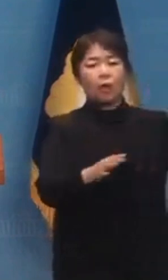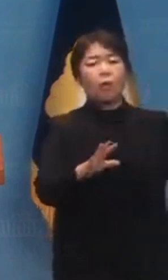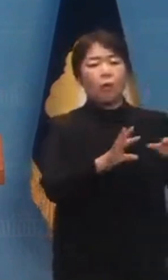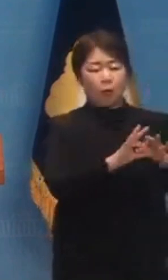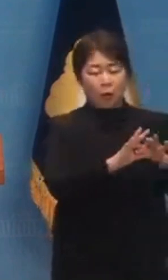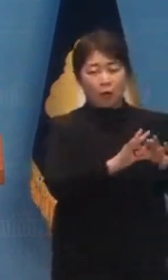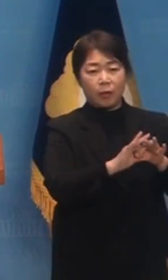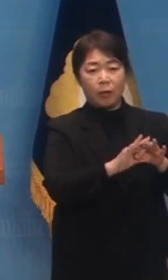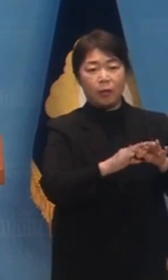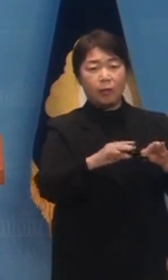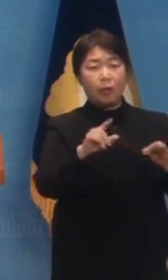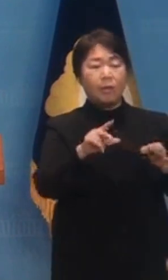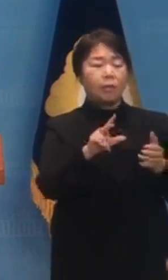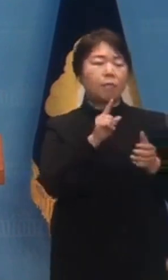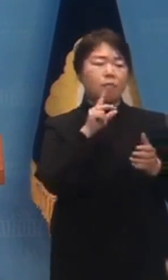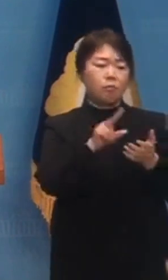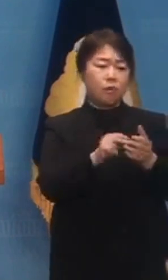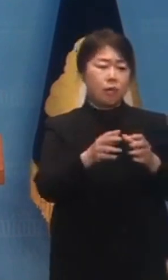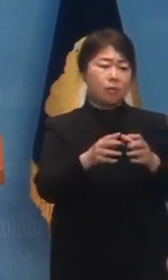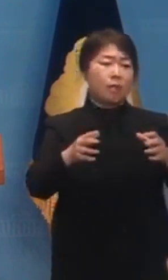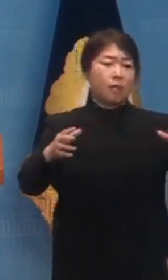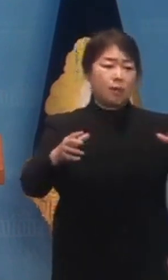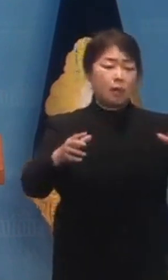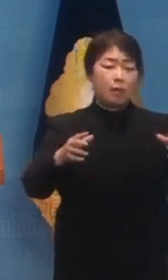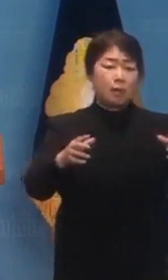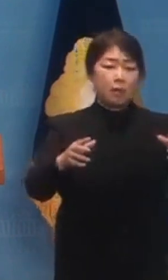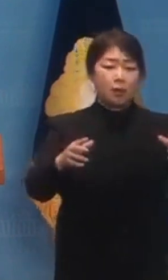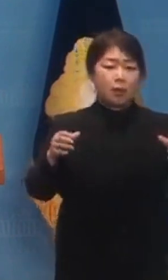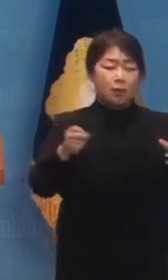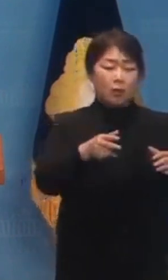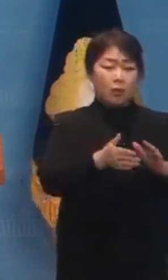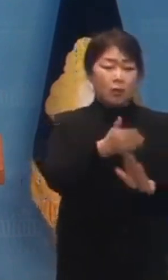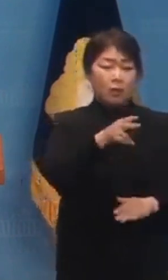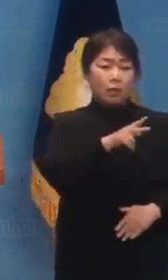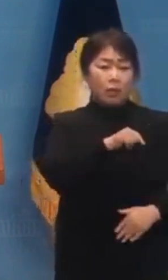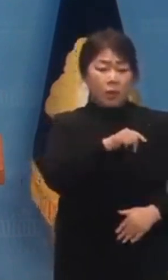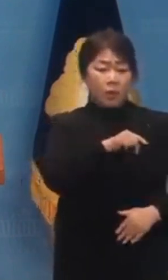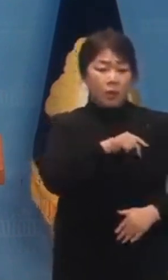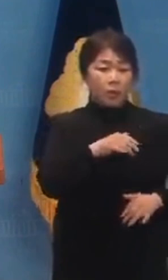의장 비서실을 통해 시의원 40명 전원에게 배포했습니다.